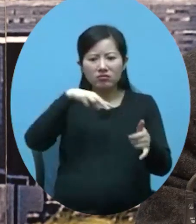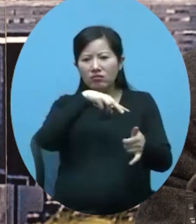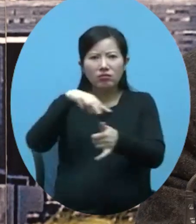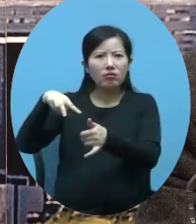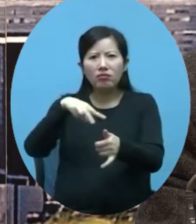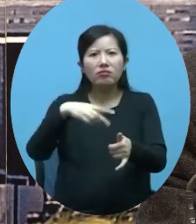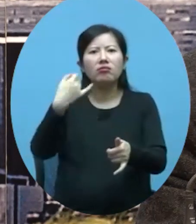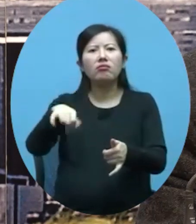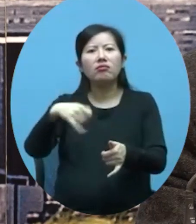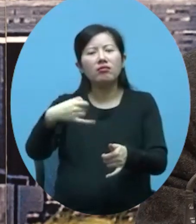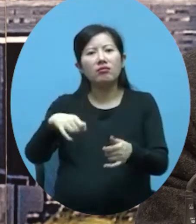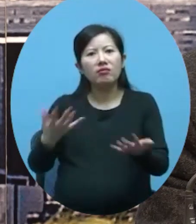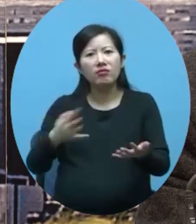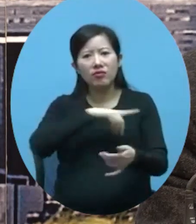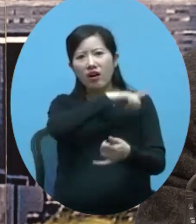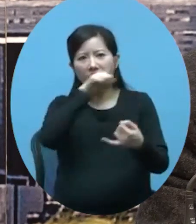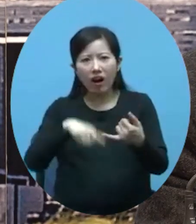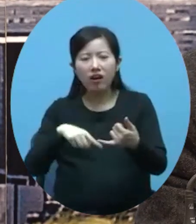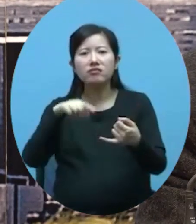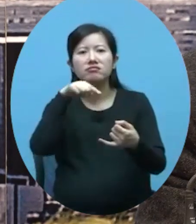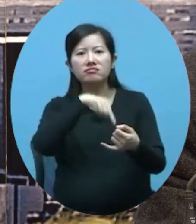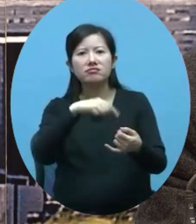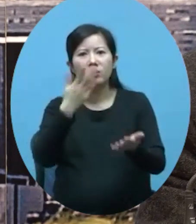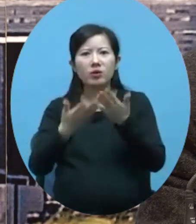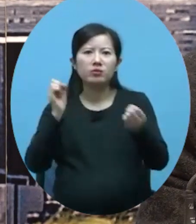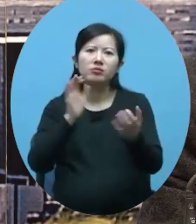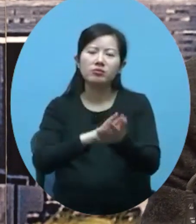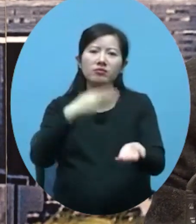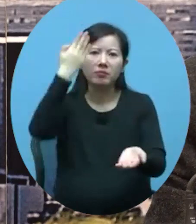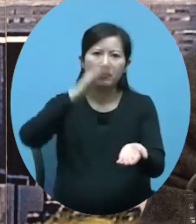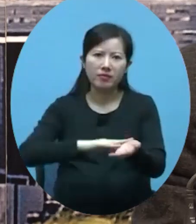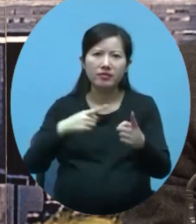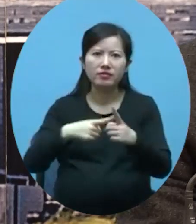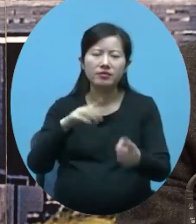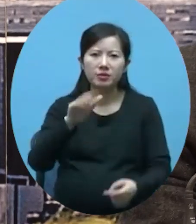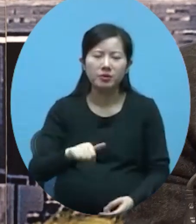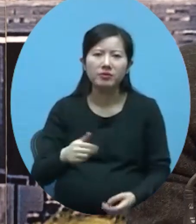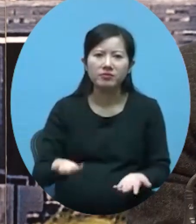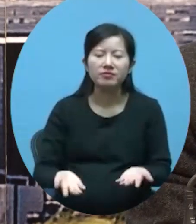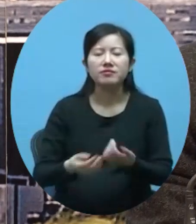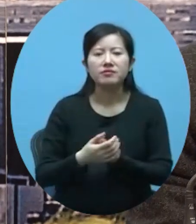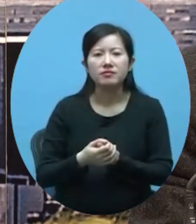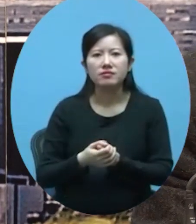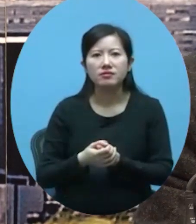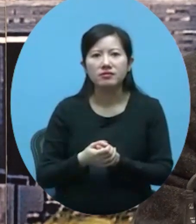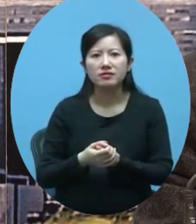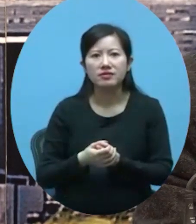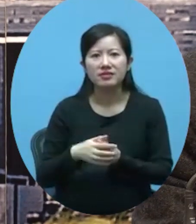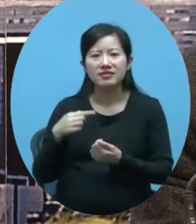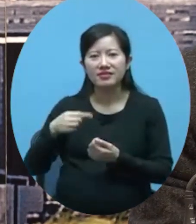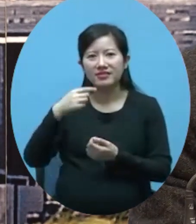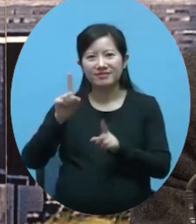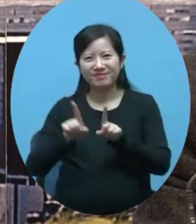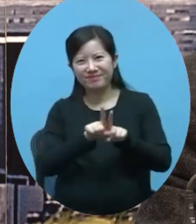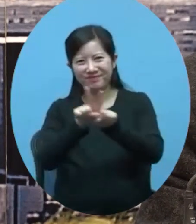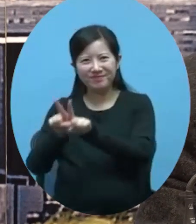結果都成為一個患者剛才說過的流程為什麼我們說那些密切接觸者他進